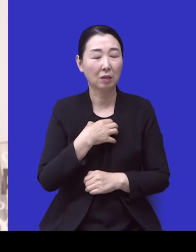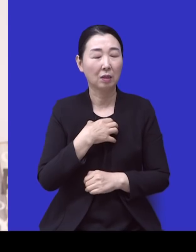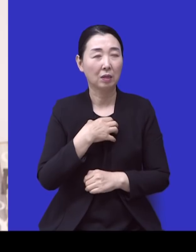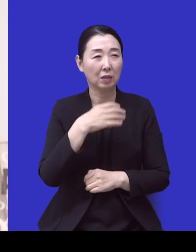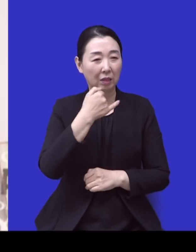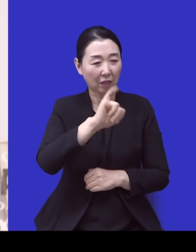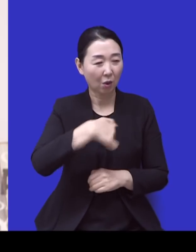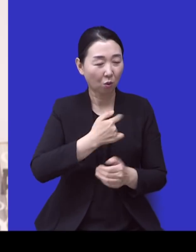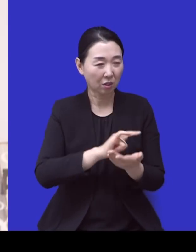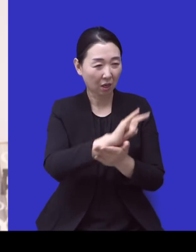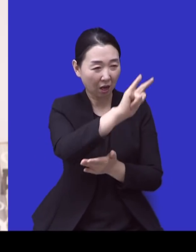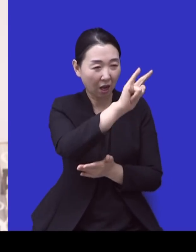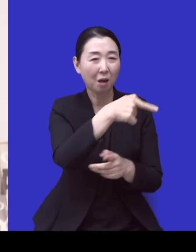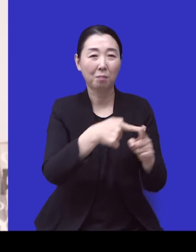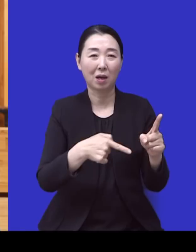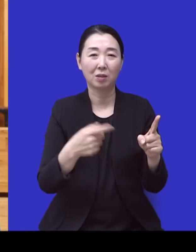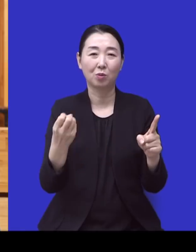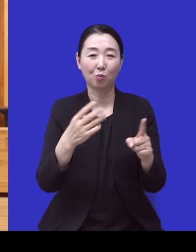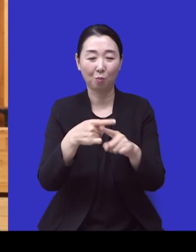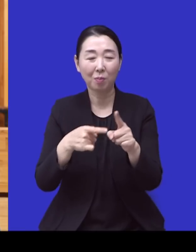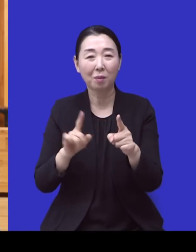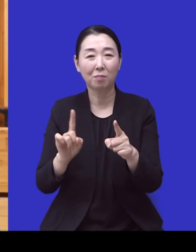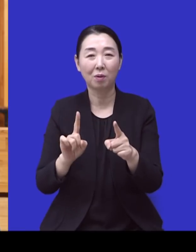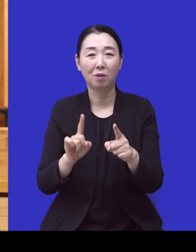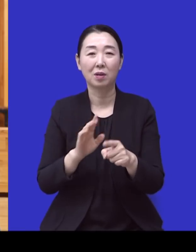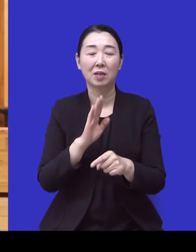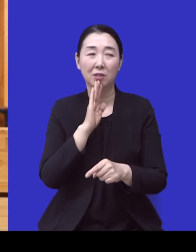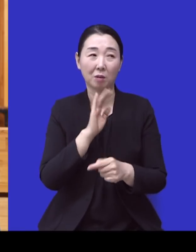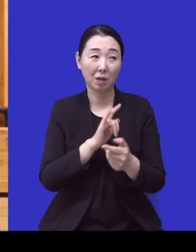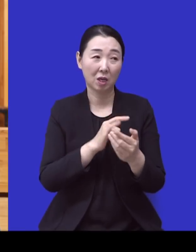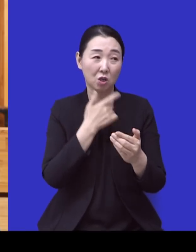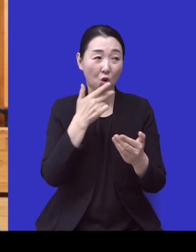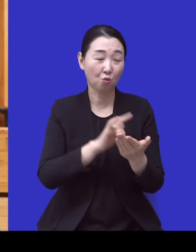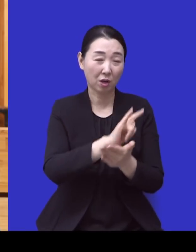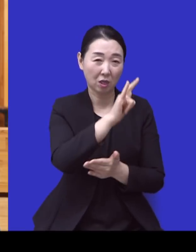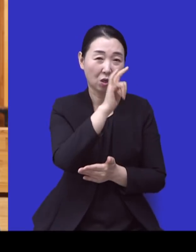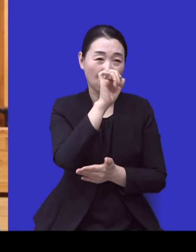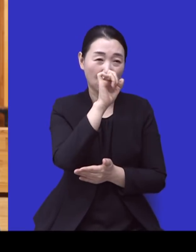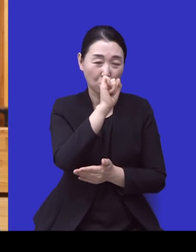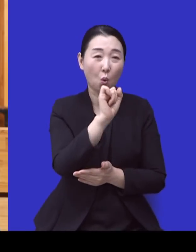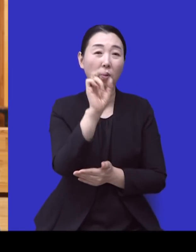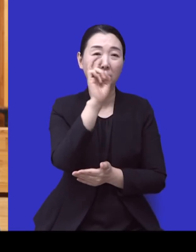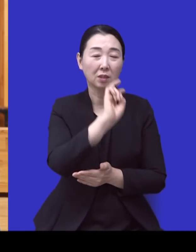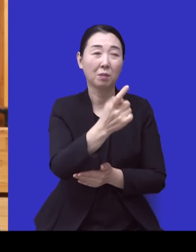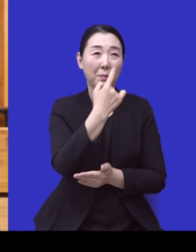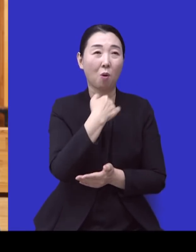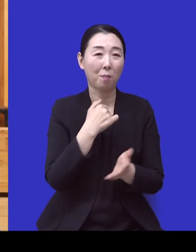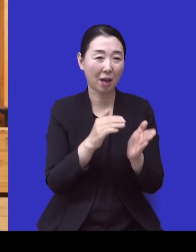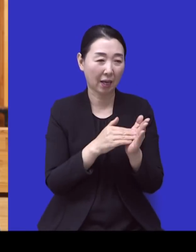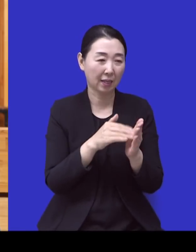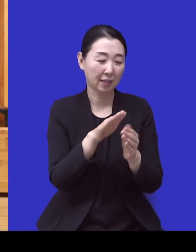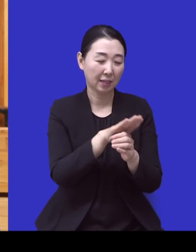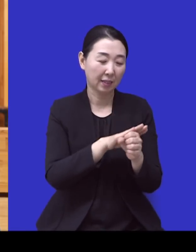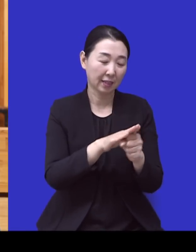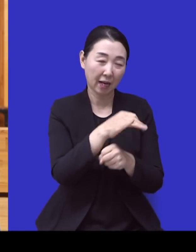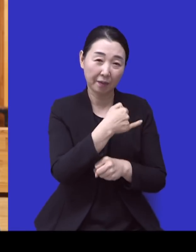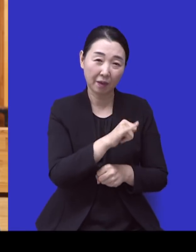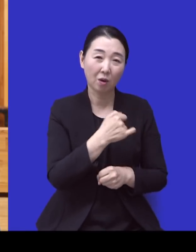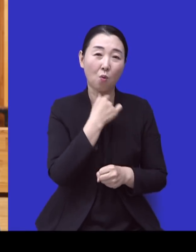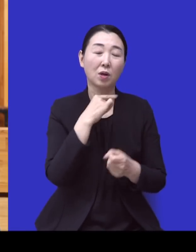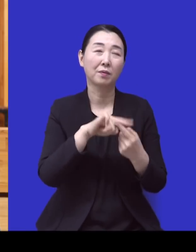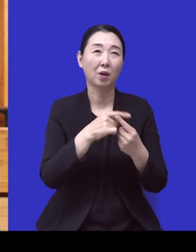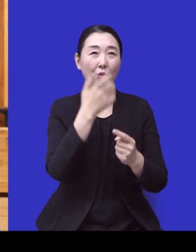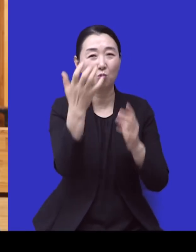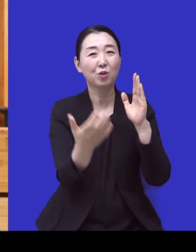어떻게 보내라는 마음이 반이셨을 거고 또 반은 정말 그곳에 가서 좋은 음악을 배워서 내가 사랑하는 딸이 원하는 꿈을 이루었다면